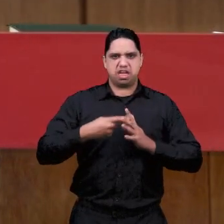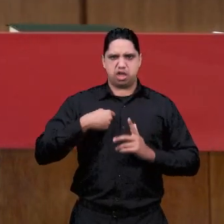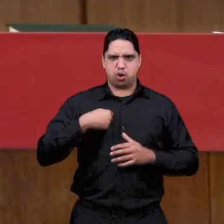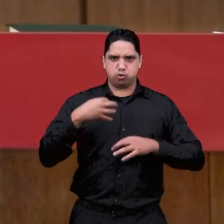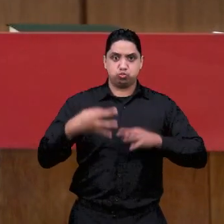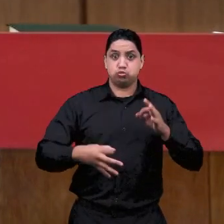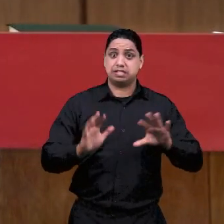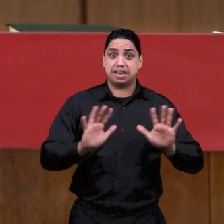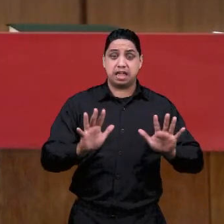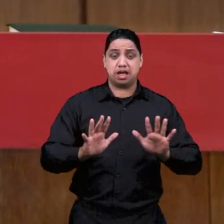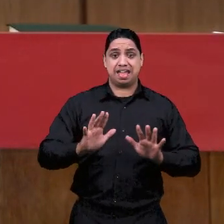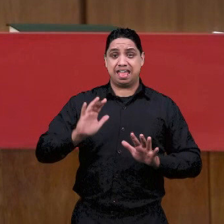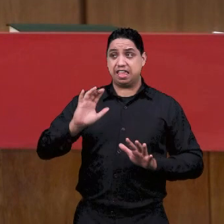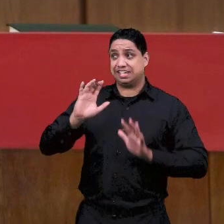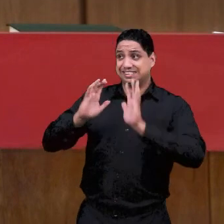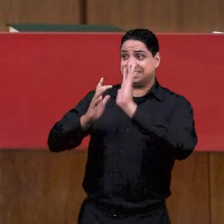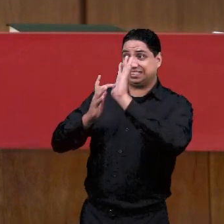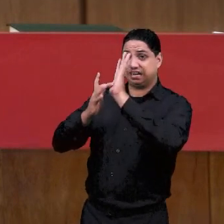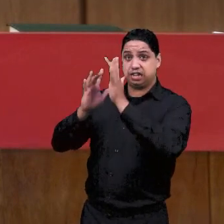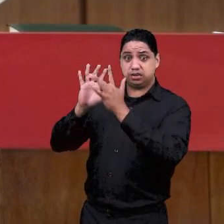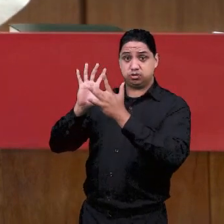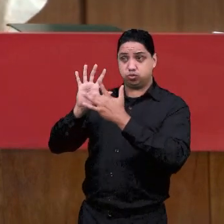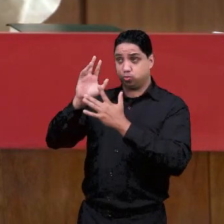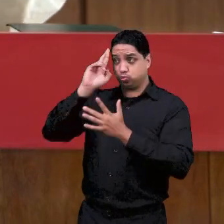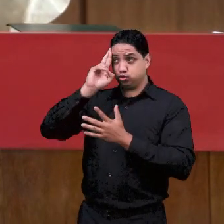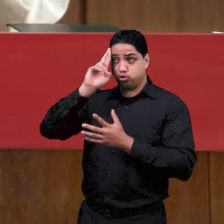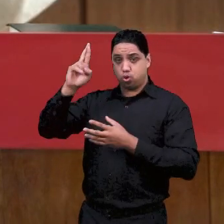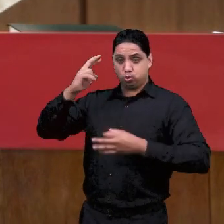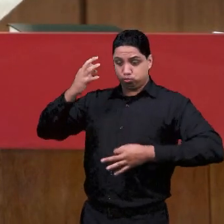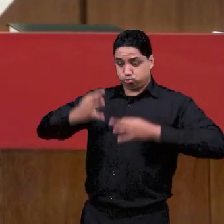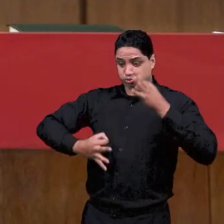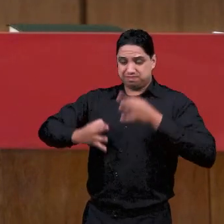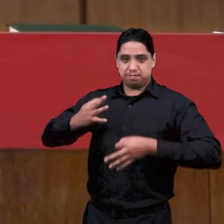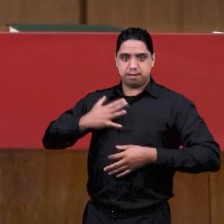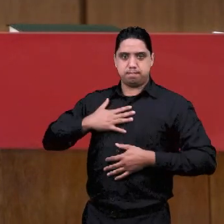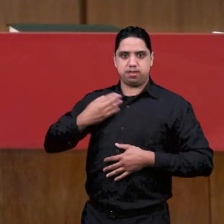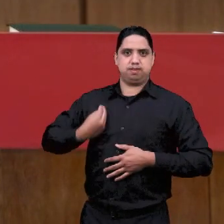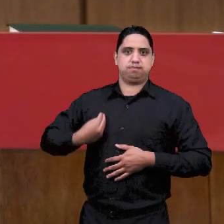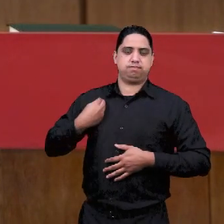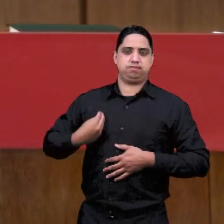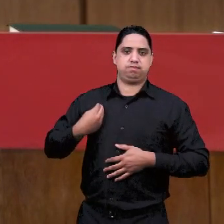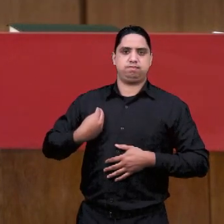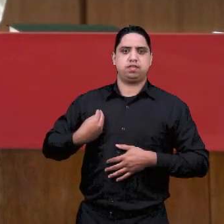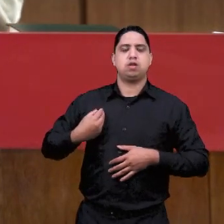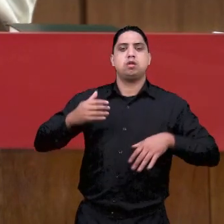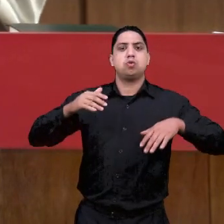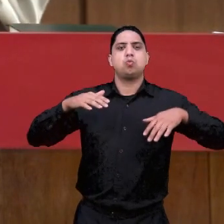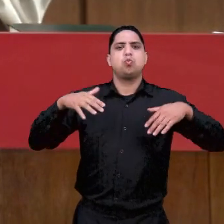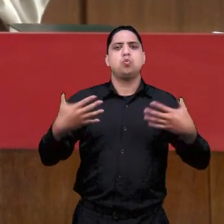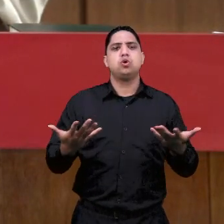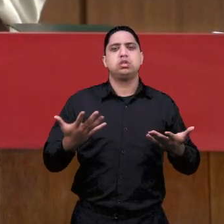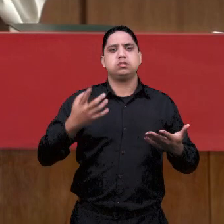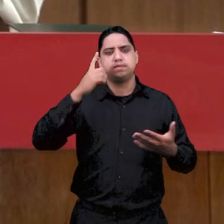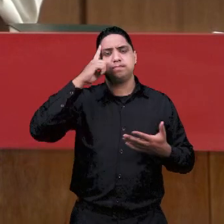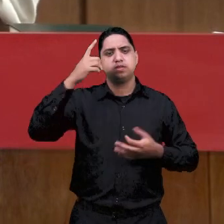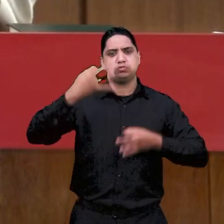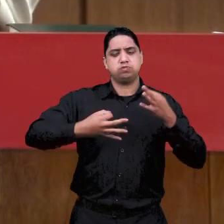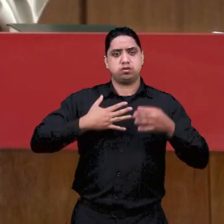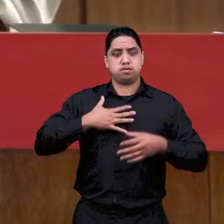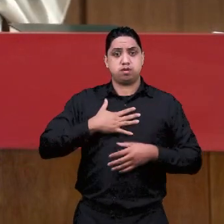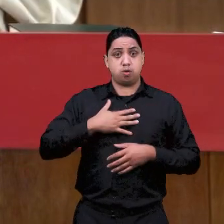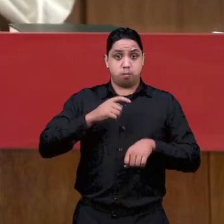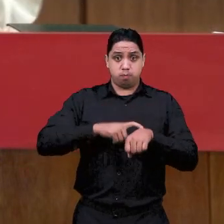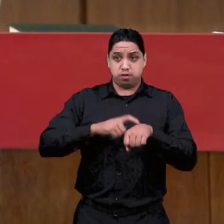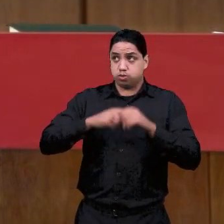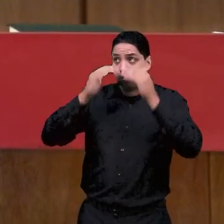Seigneur justifie dans la vie du chrétien. Regardez bien, quand est-ce que Dieu justifie mes actes? Quand je parle de ces actes